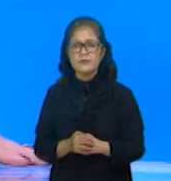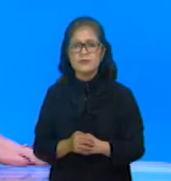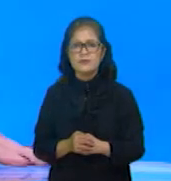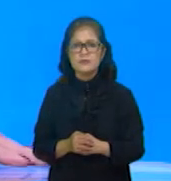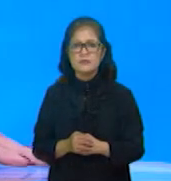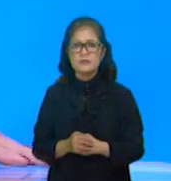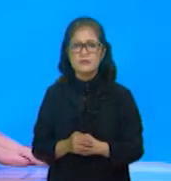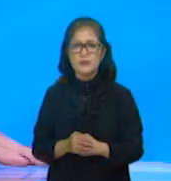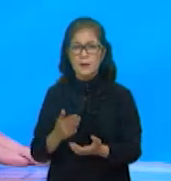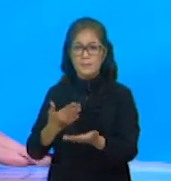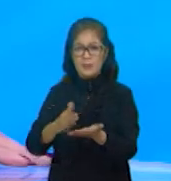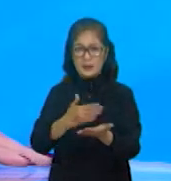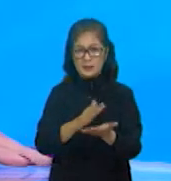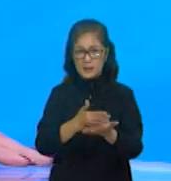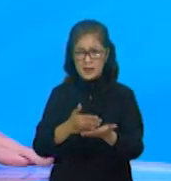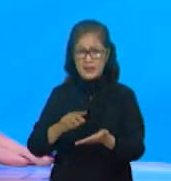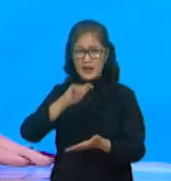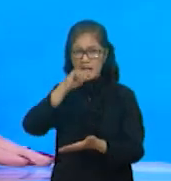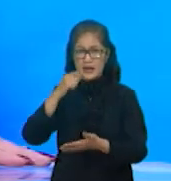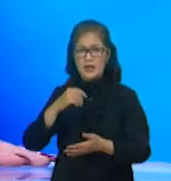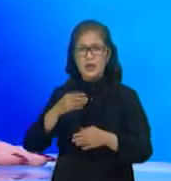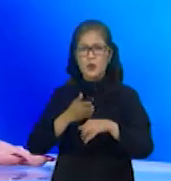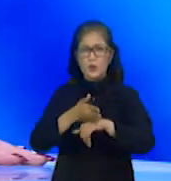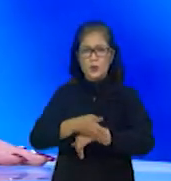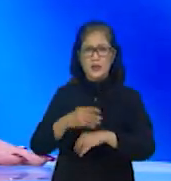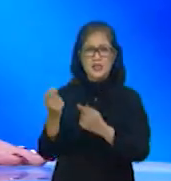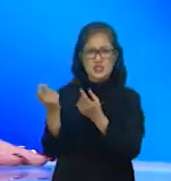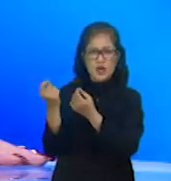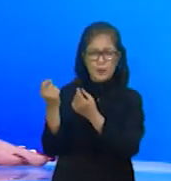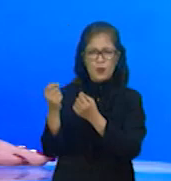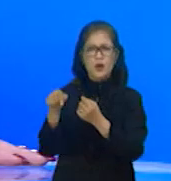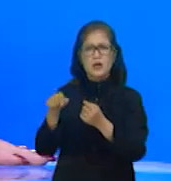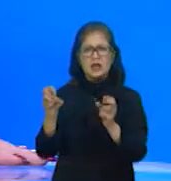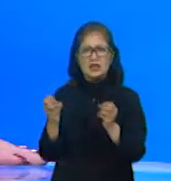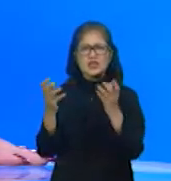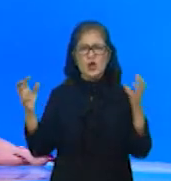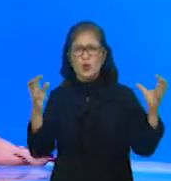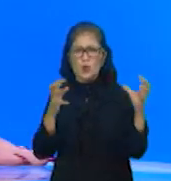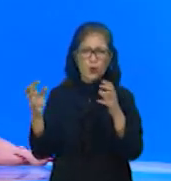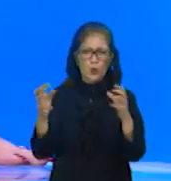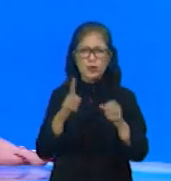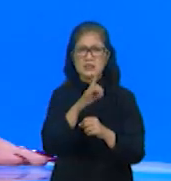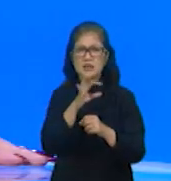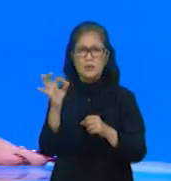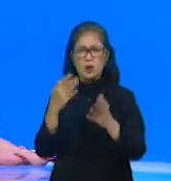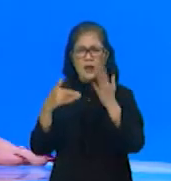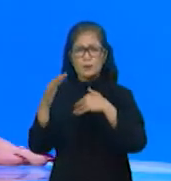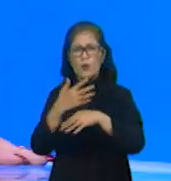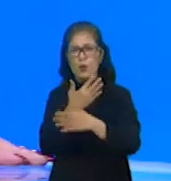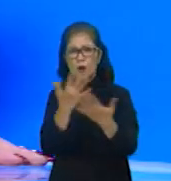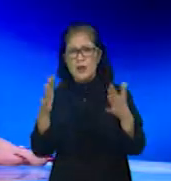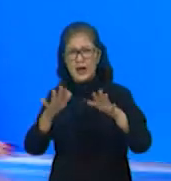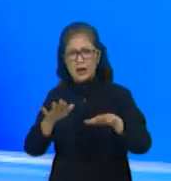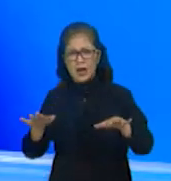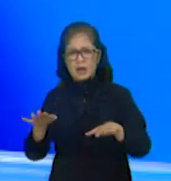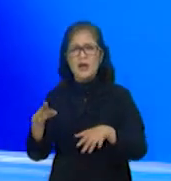Mirsa, pembagian daging kurban di Kota Cirebon, Jawa Barat diwarnai kericuhan. Ribuan warga mulai dari anak-anak hingga lansia yang menunggu pembagian daging